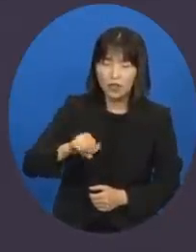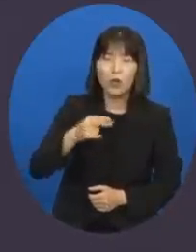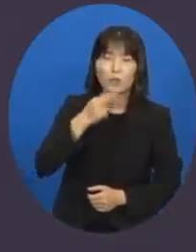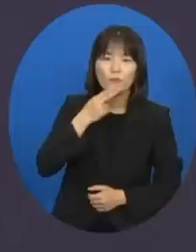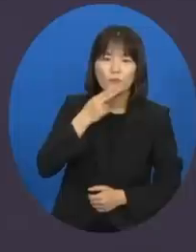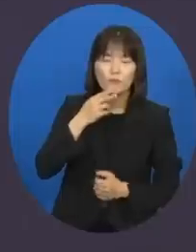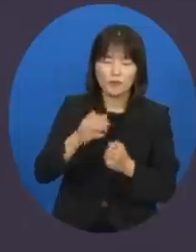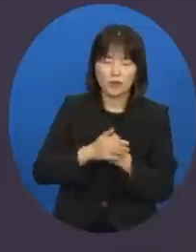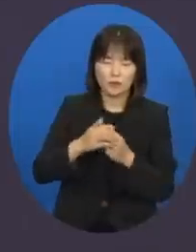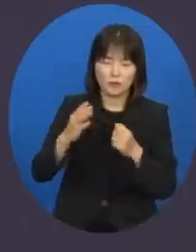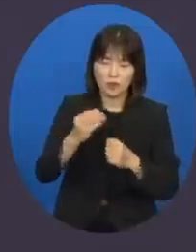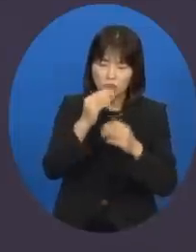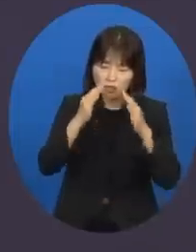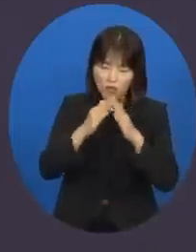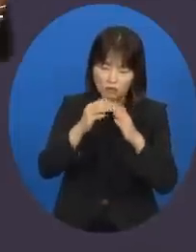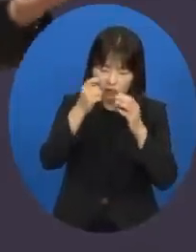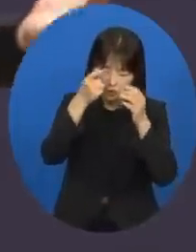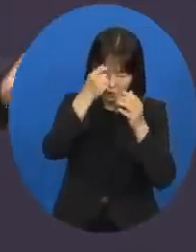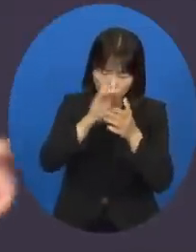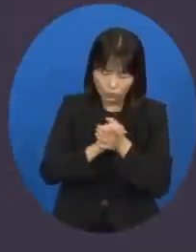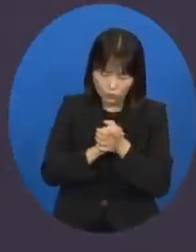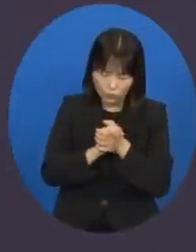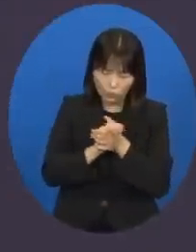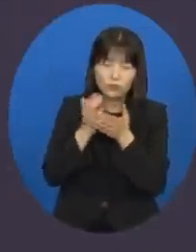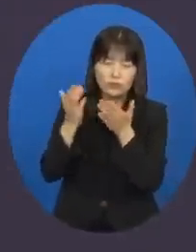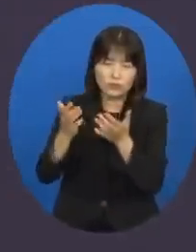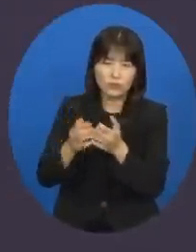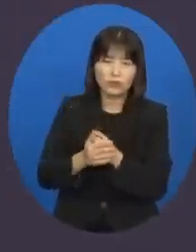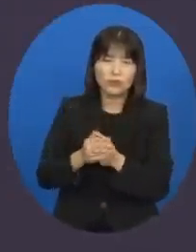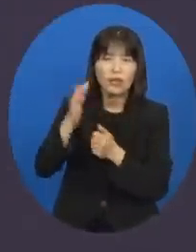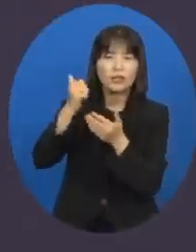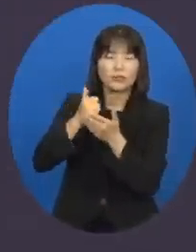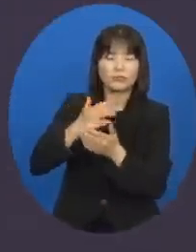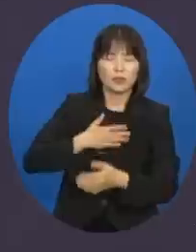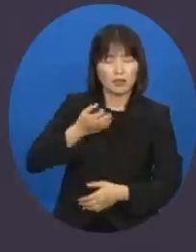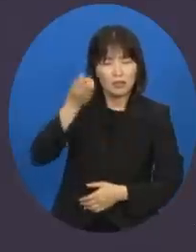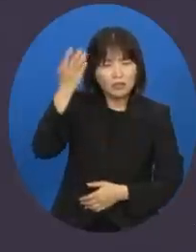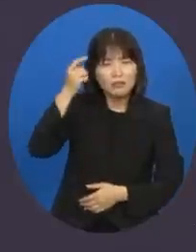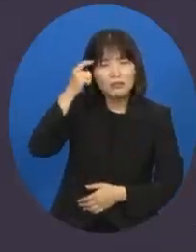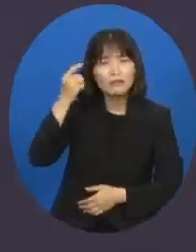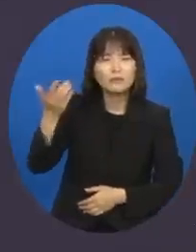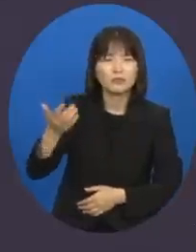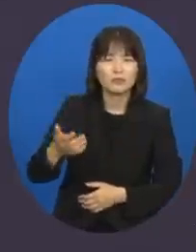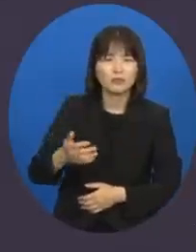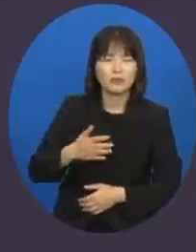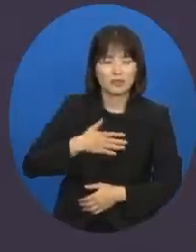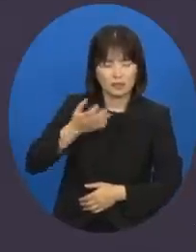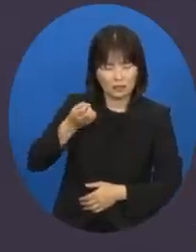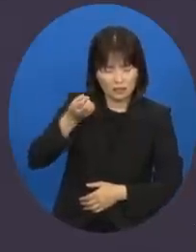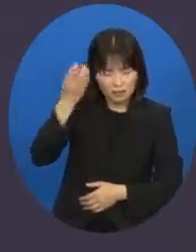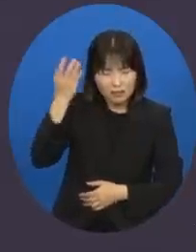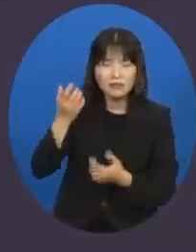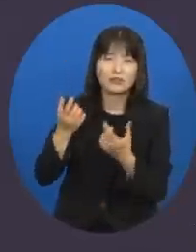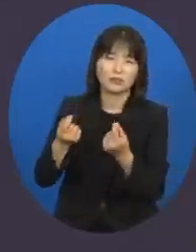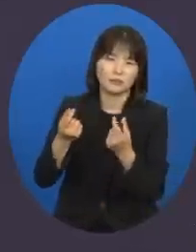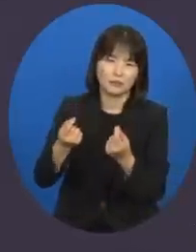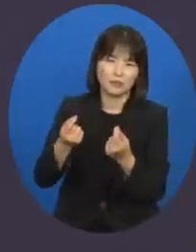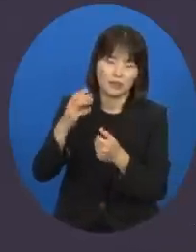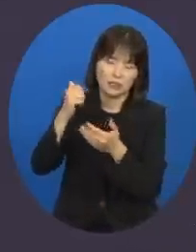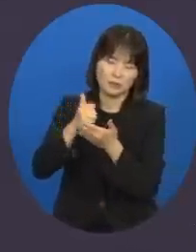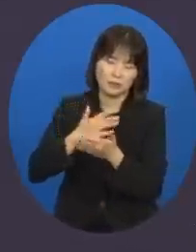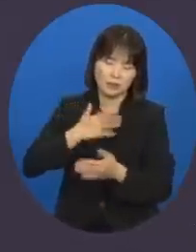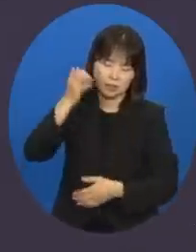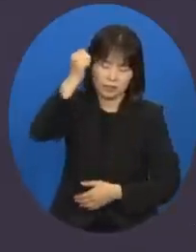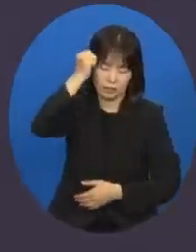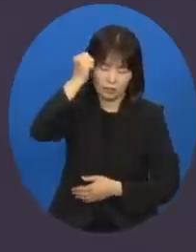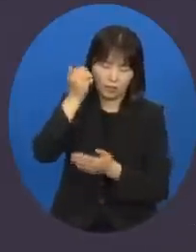막 눈물로 기도를 해요. 무슨 기도를 했을까? 아, 하나님 나 잊으셨나 봐. 나 잊으신 것 같아. 하나님 나 기억해 주세요